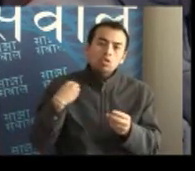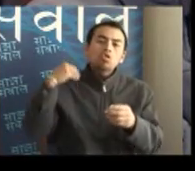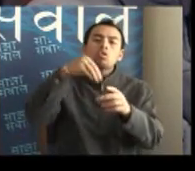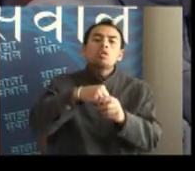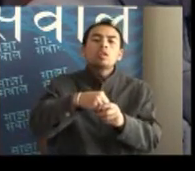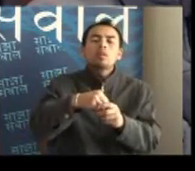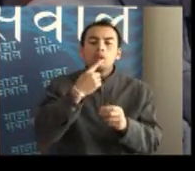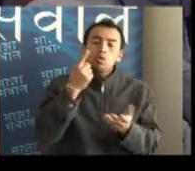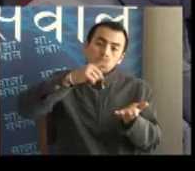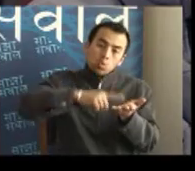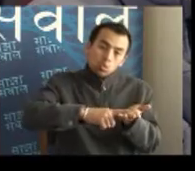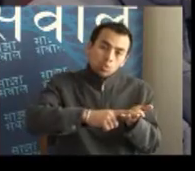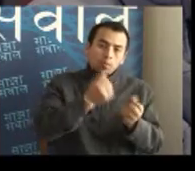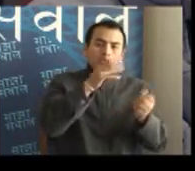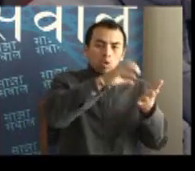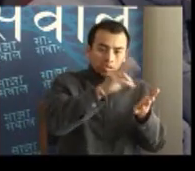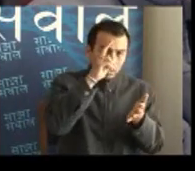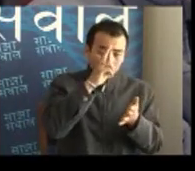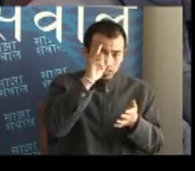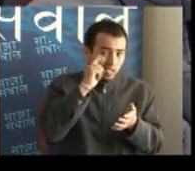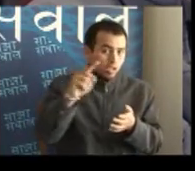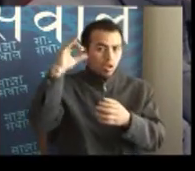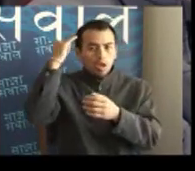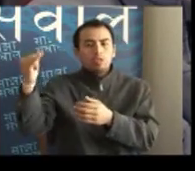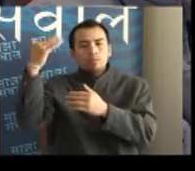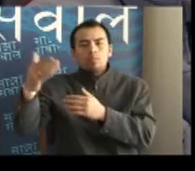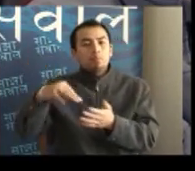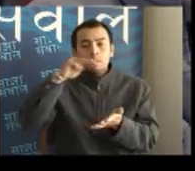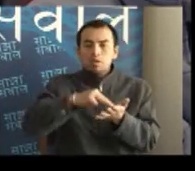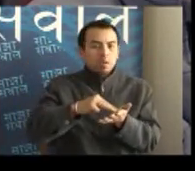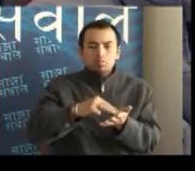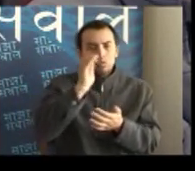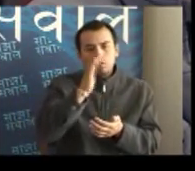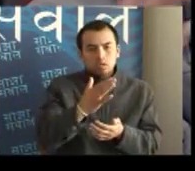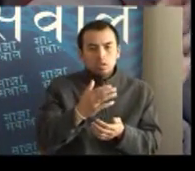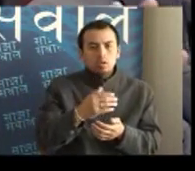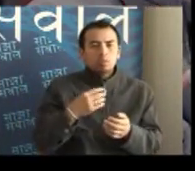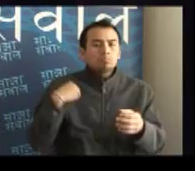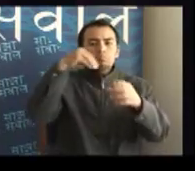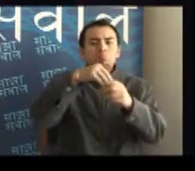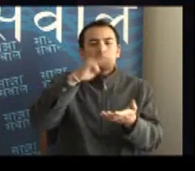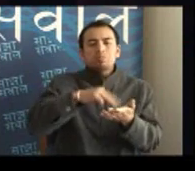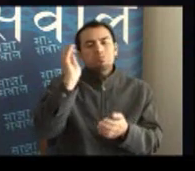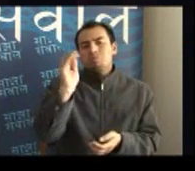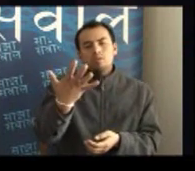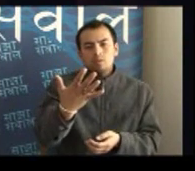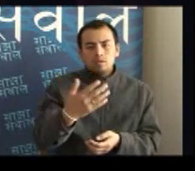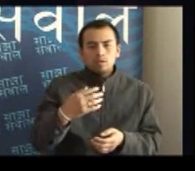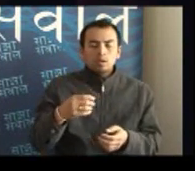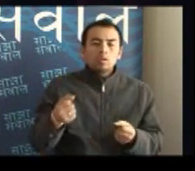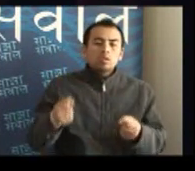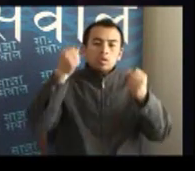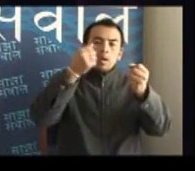भनेको सुरुको स्टेपबाट र अन्तिम स्टेपबाट, जहाँ झर्ने त्यहाँ झर्ने, बिचमा झर्न सकियो, चढ्न हामी बिचबाट सक्दैनौँ कहिले पनि, भने त्यो